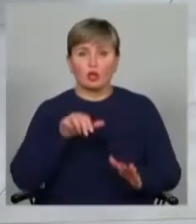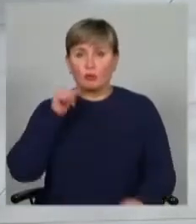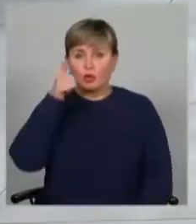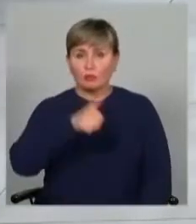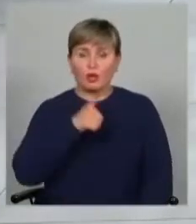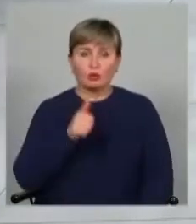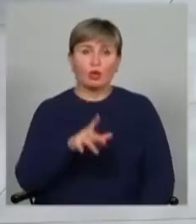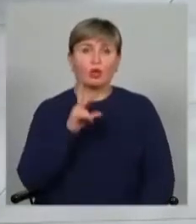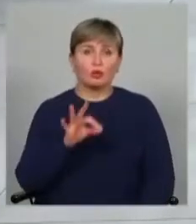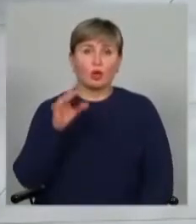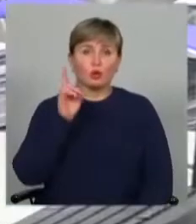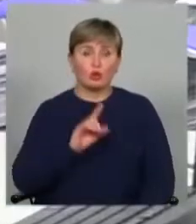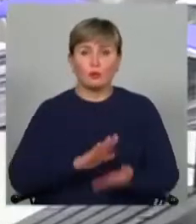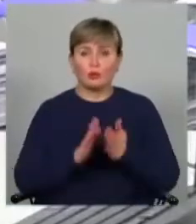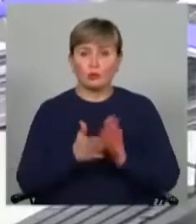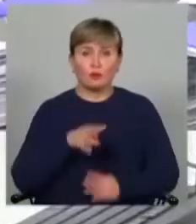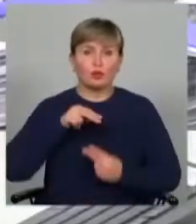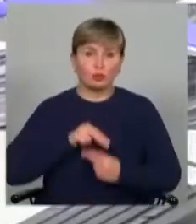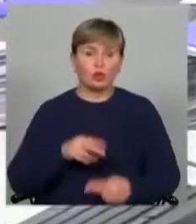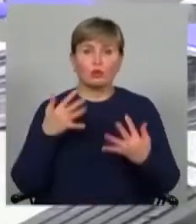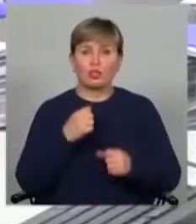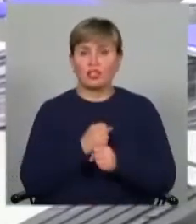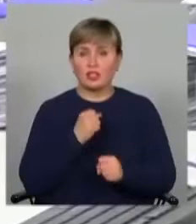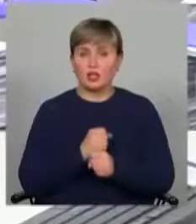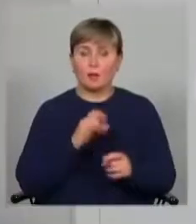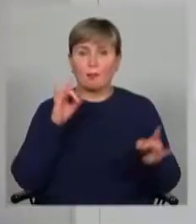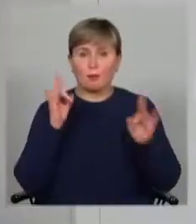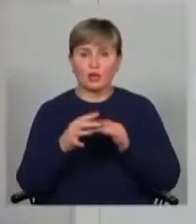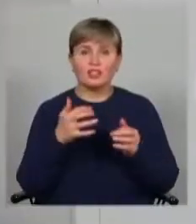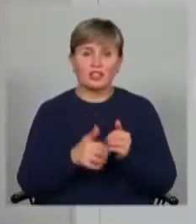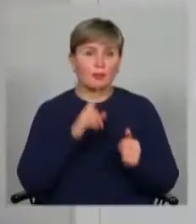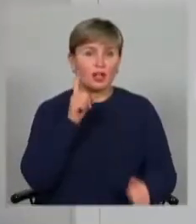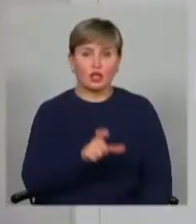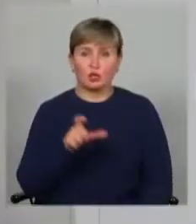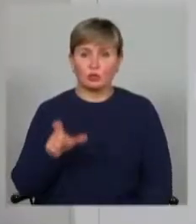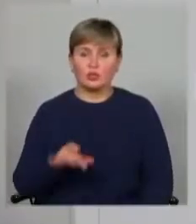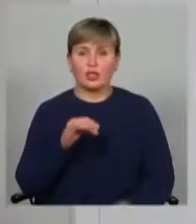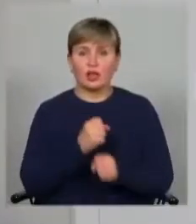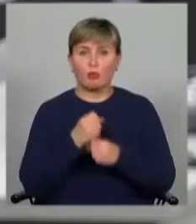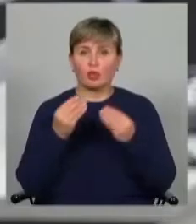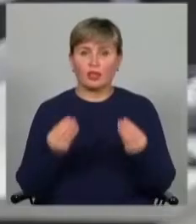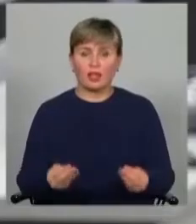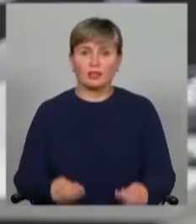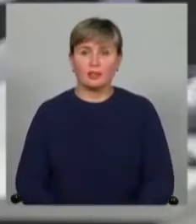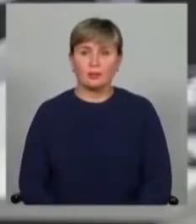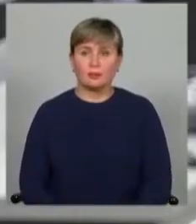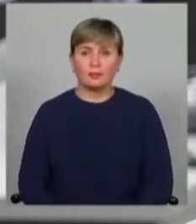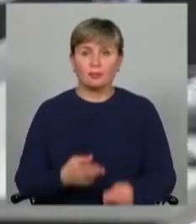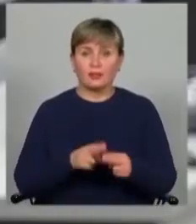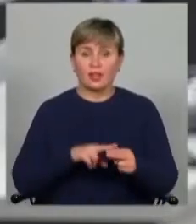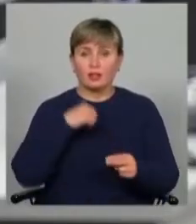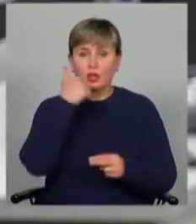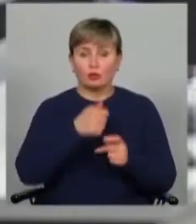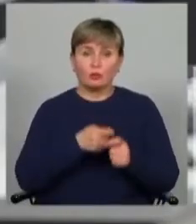году. Однако удобные условия труда уже сделали ее популярной среди молодых людей и работодателей. На этот год